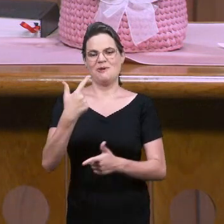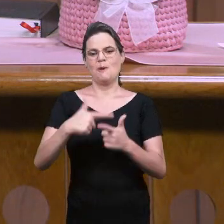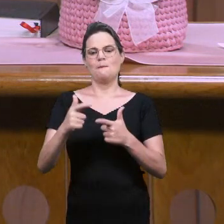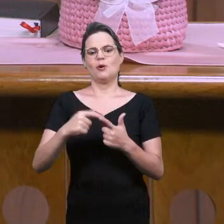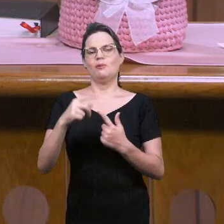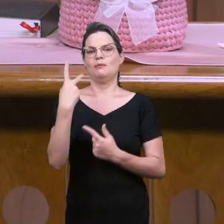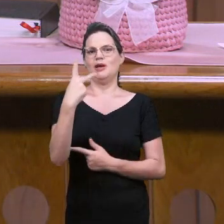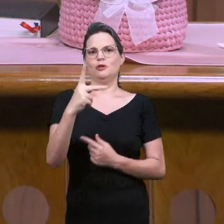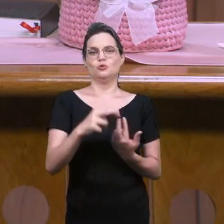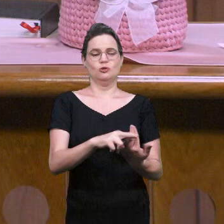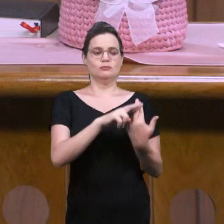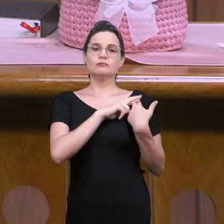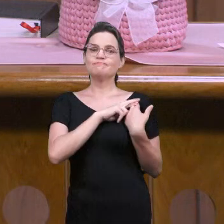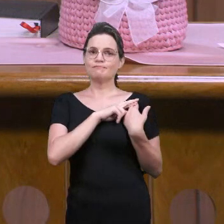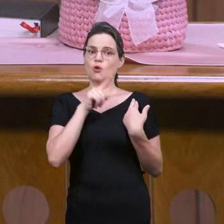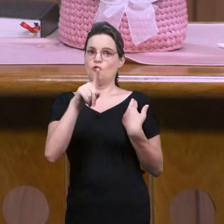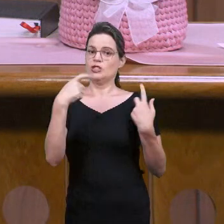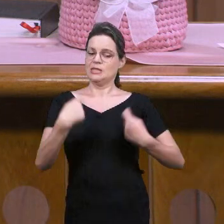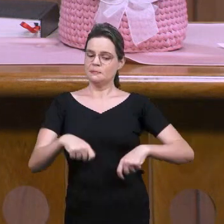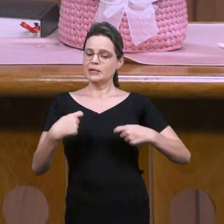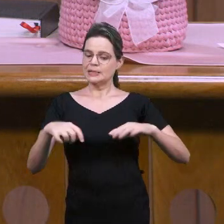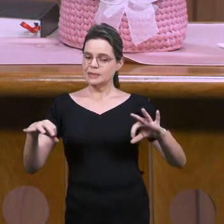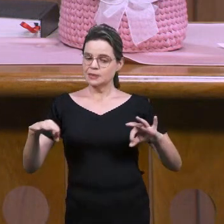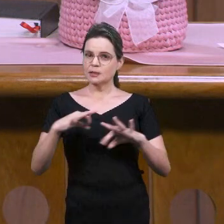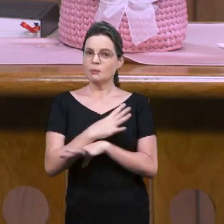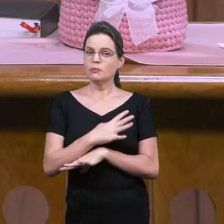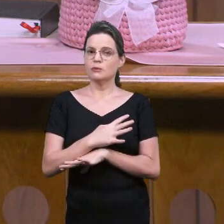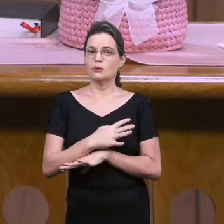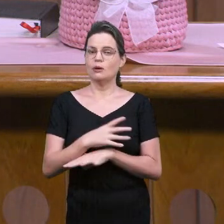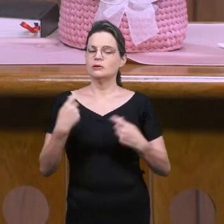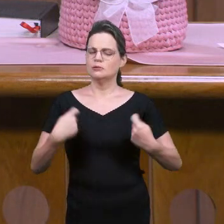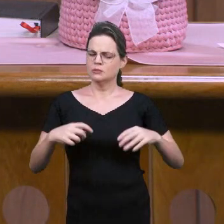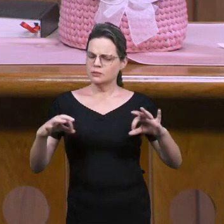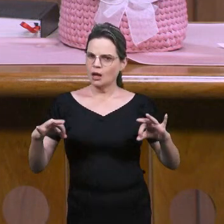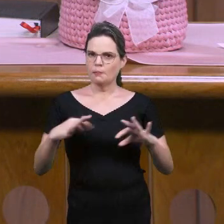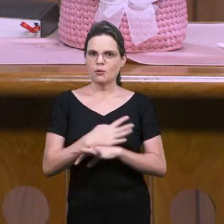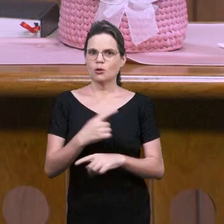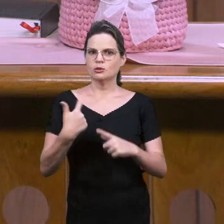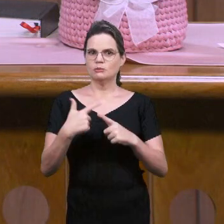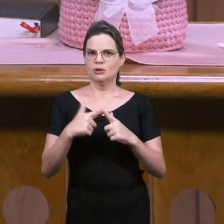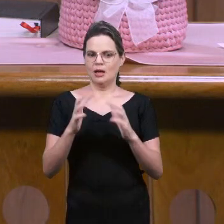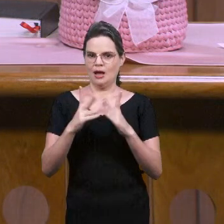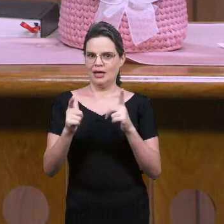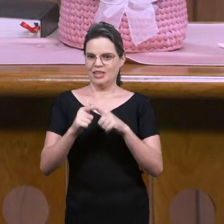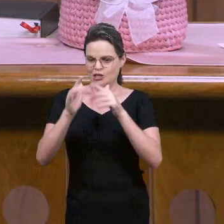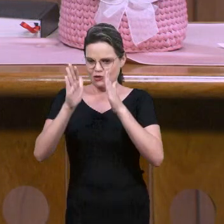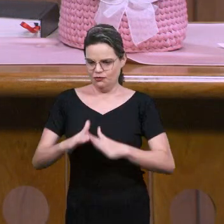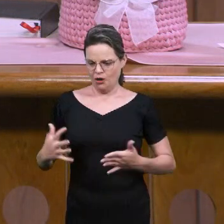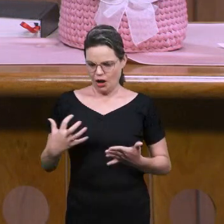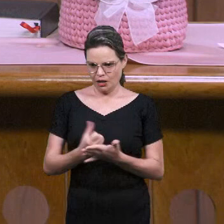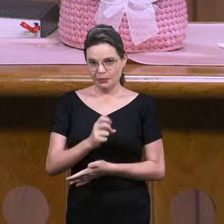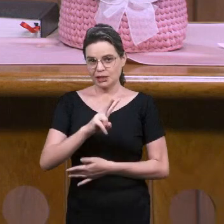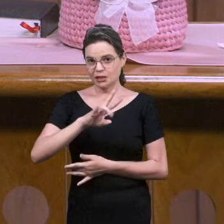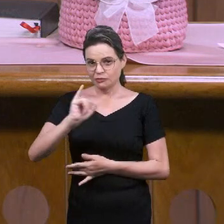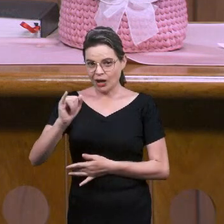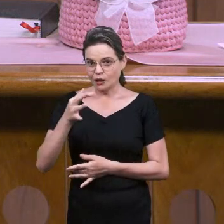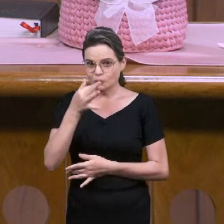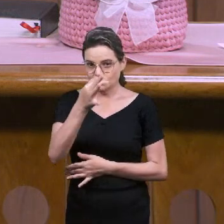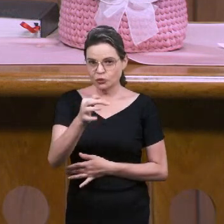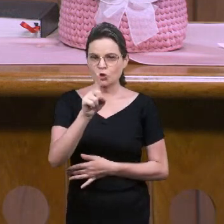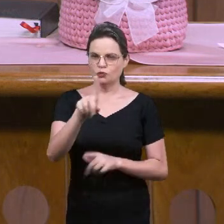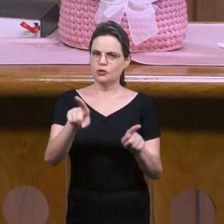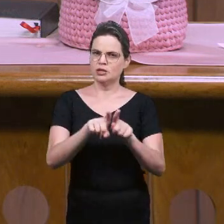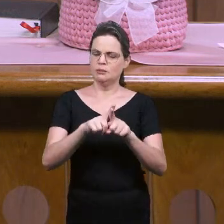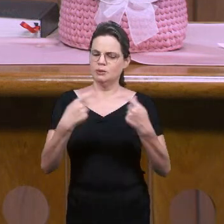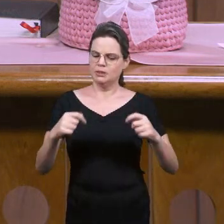appel. Et vous devez être prêt. Vous devez être dans les conditions que la même Église sera enlevée ce jour, ce